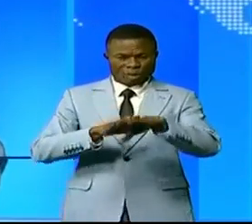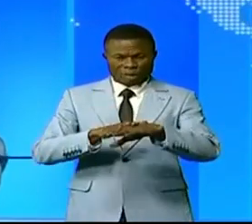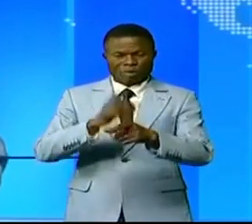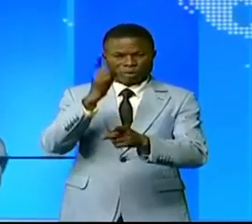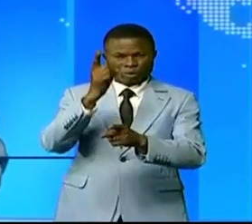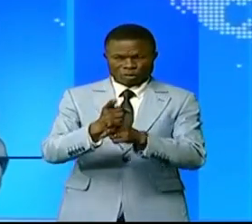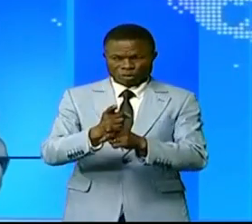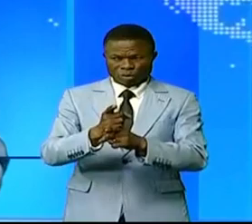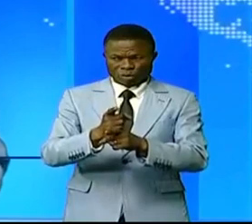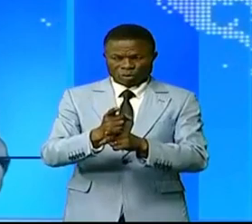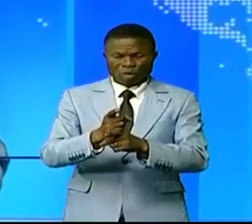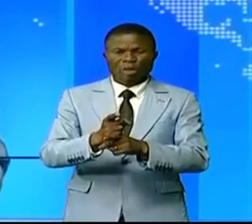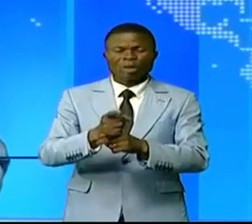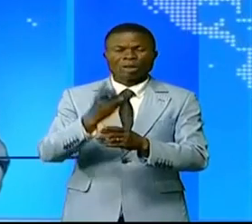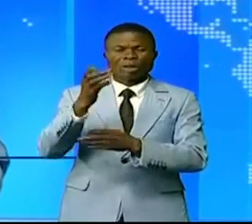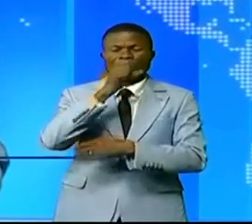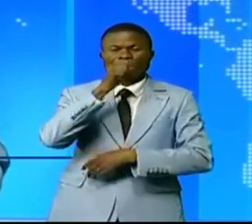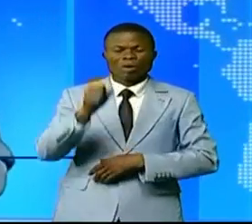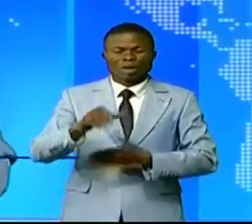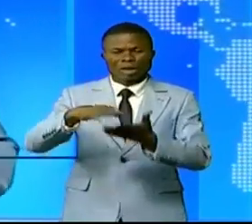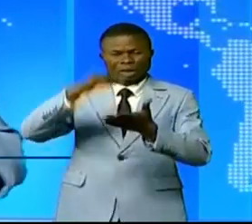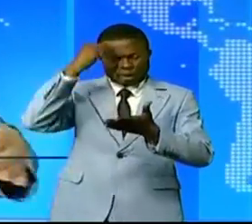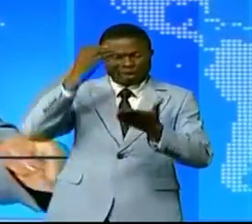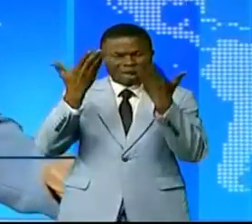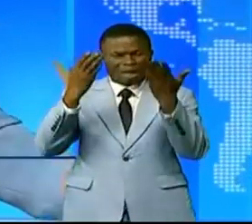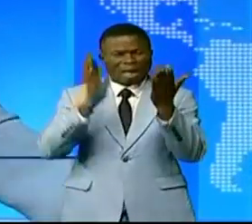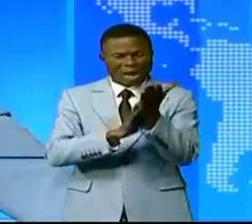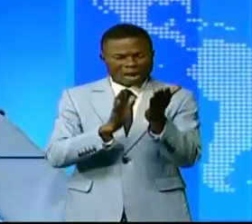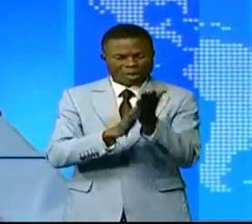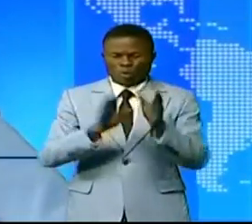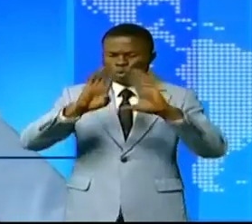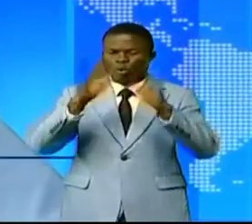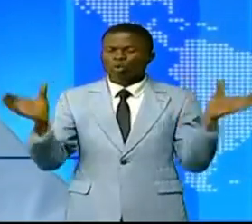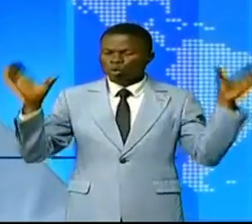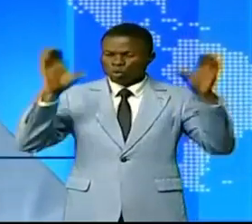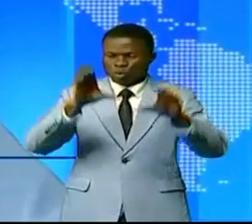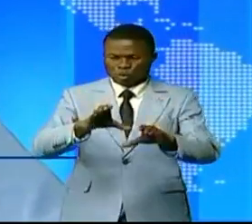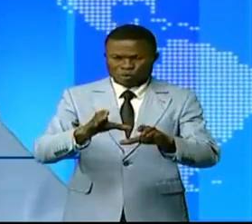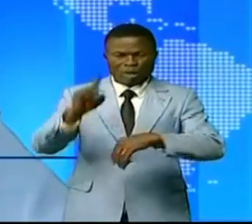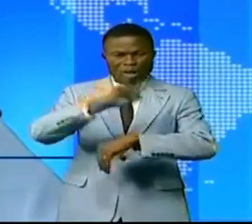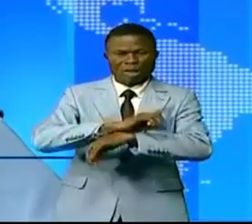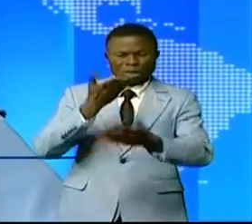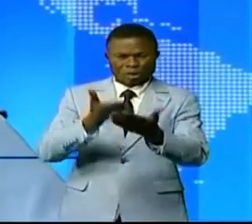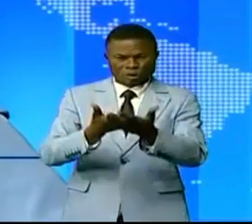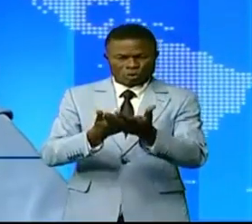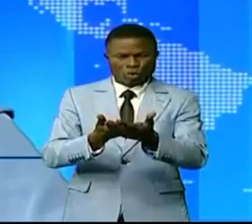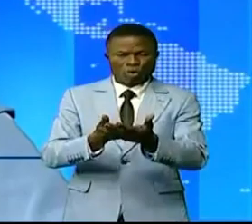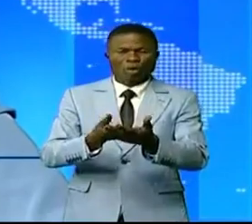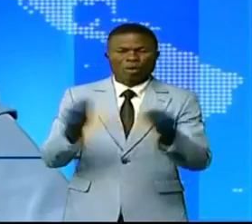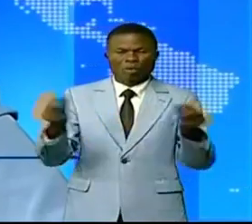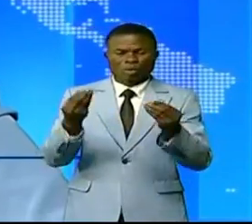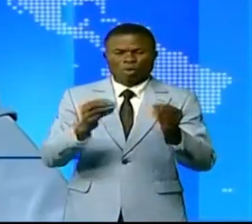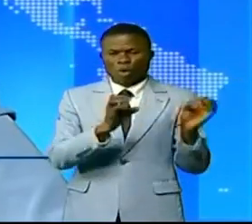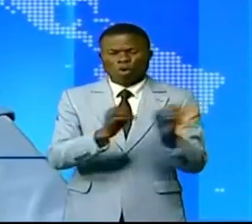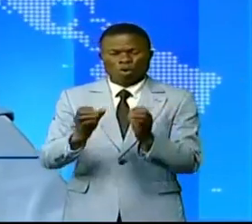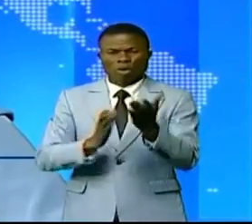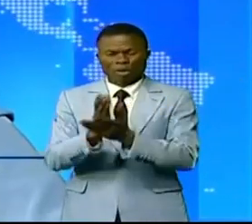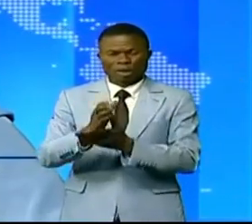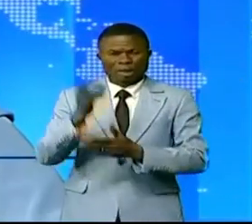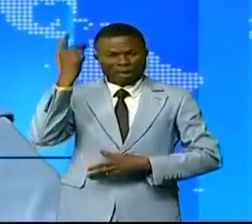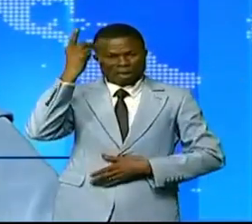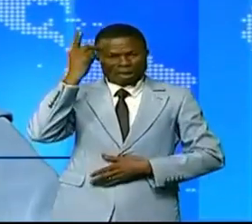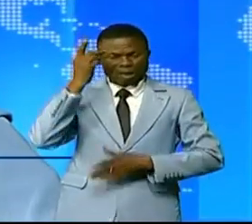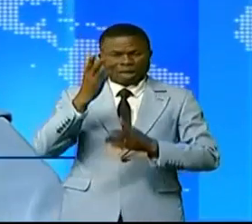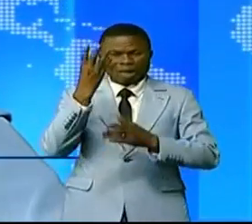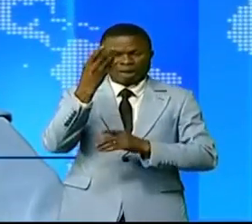pressant est donc lancé aux anciens élèves et frères des écoles chrétiennes afin qu'ils se rendent massivement à Tumba. Fête à Kinshasa